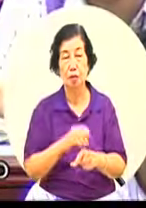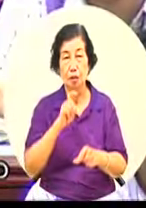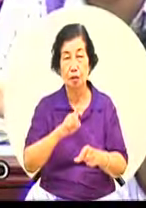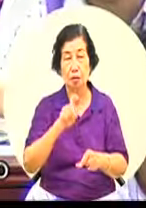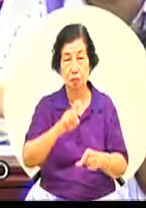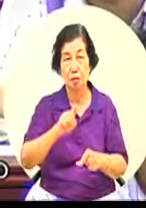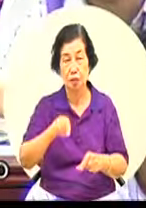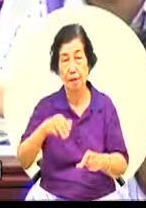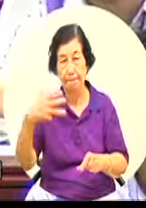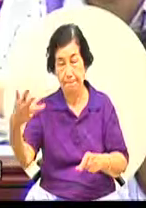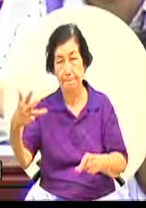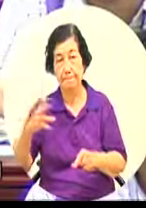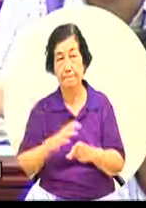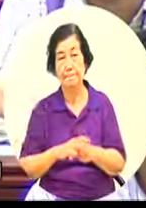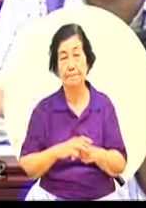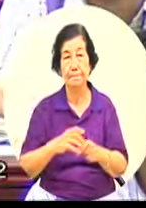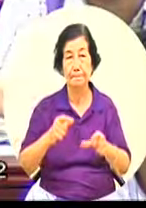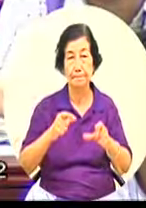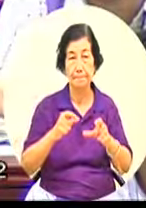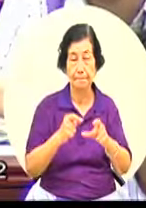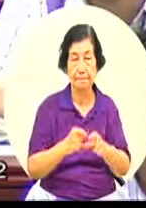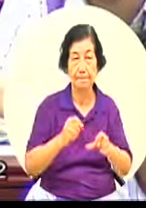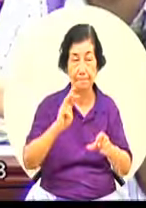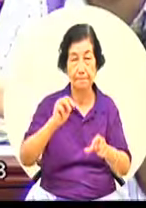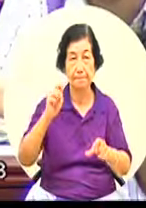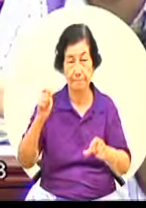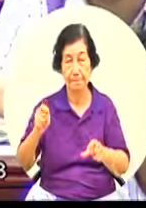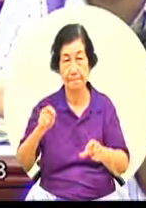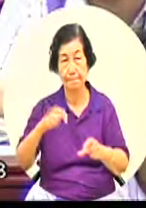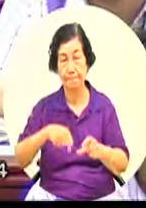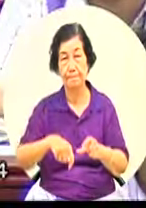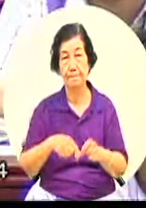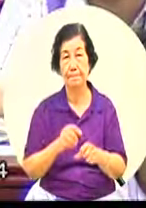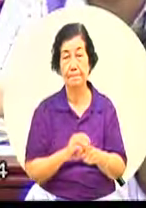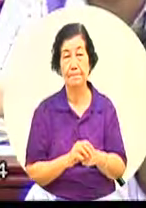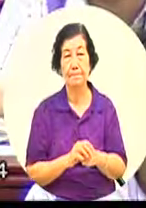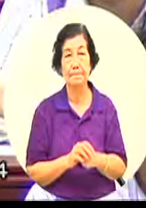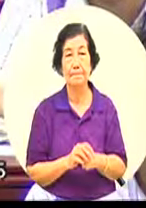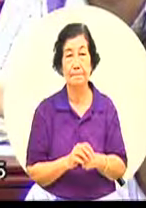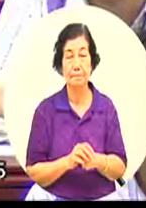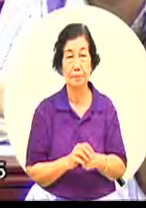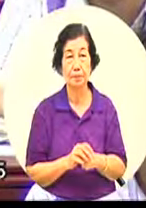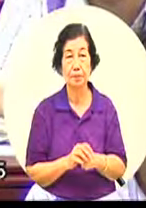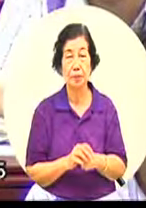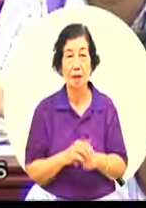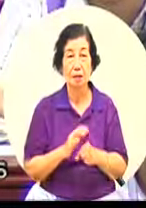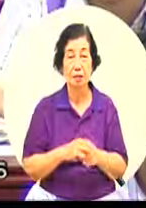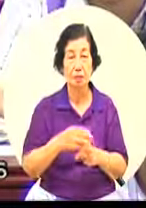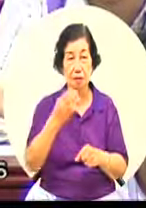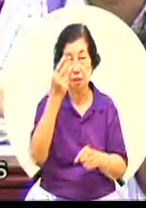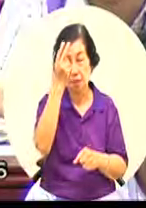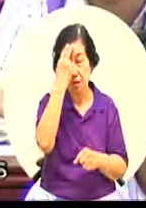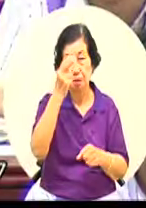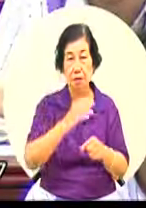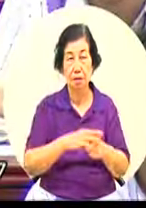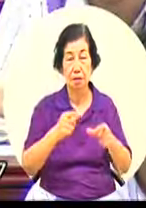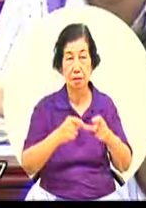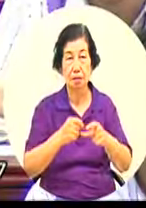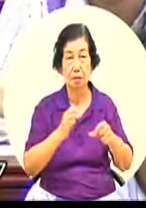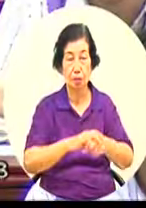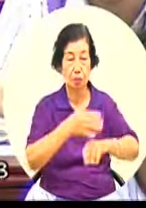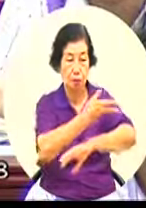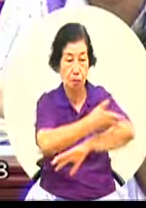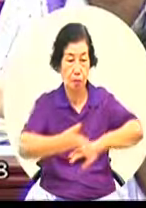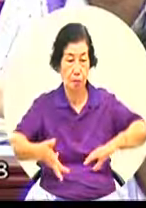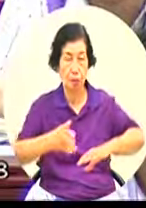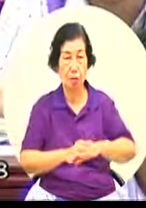处教育局的资源，我们还有水利局以及养工处哦。所以他把这个曹公郡又再重现，然后再加上这一个